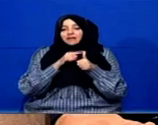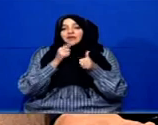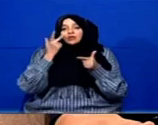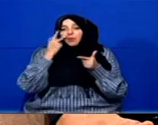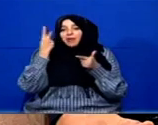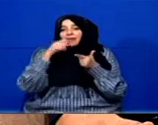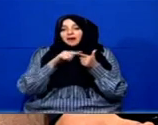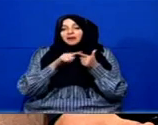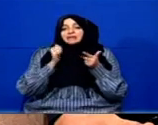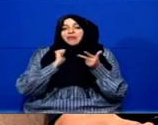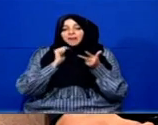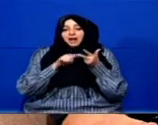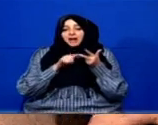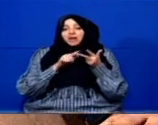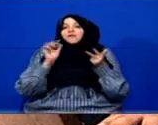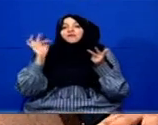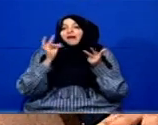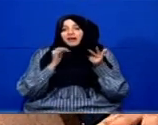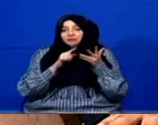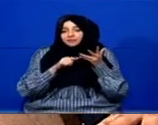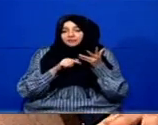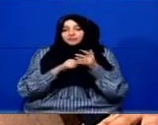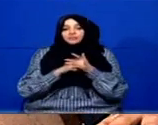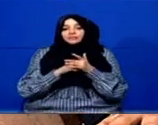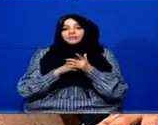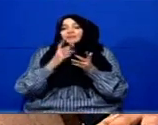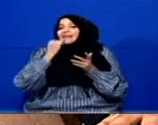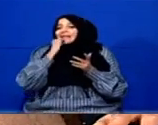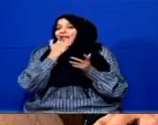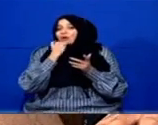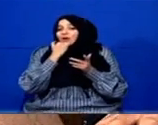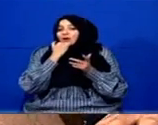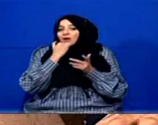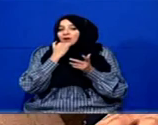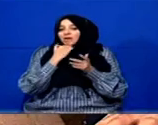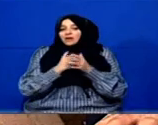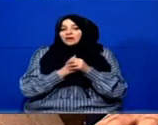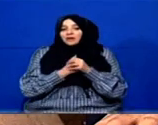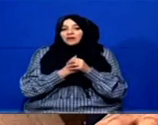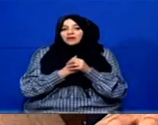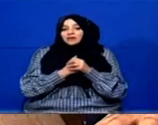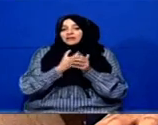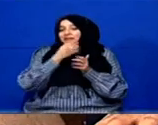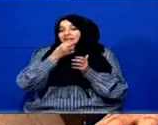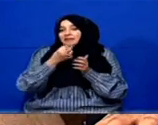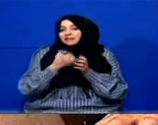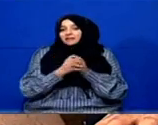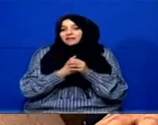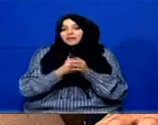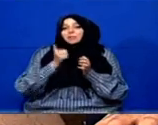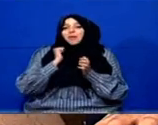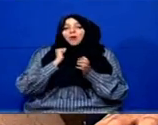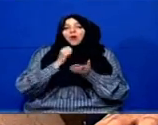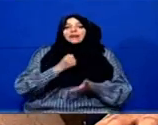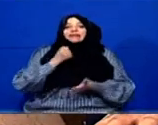وام واخوه فيقول وقع مني خطا سهوان اني قلت ان الام